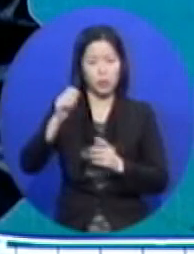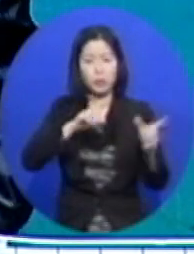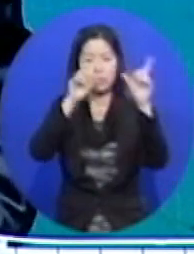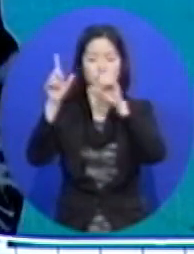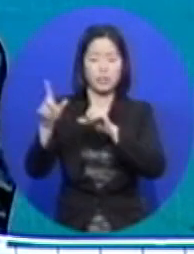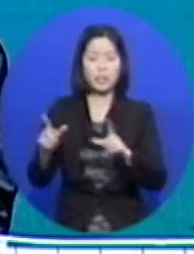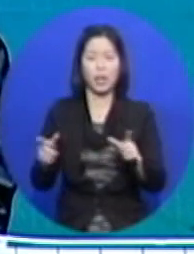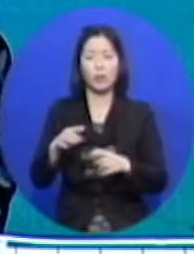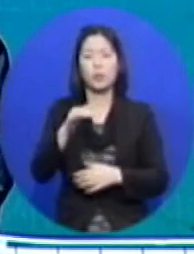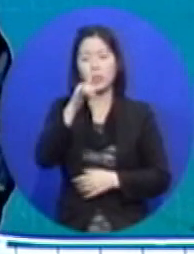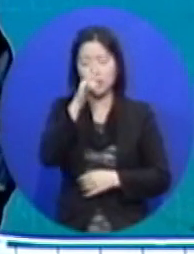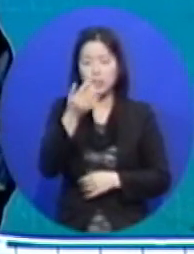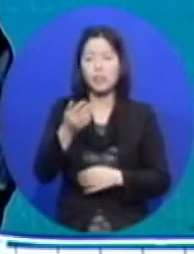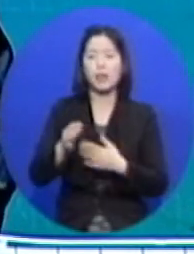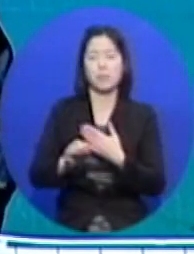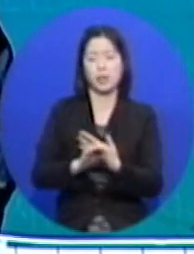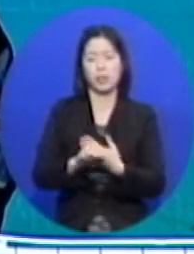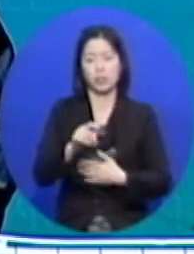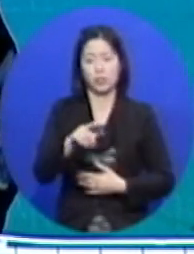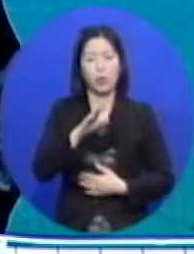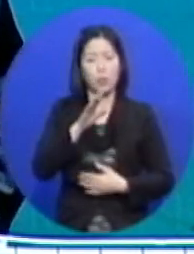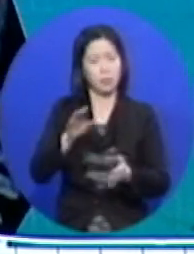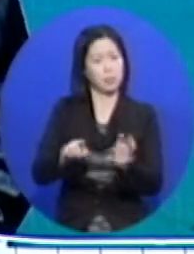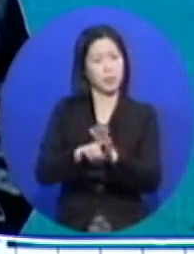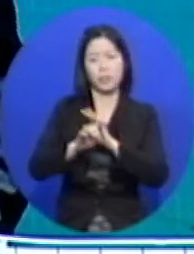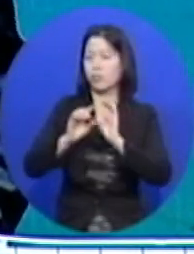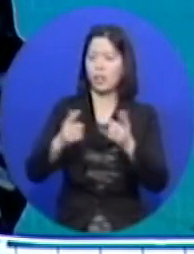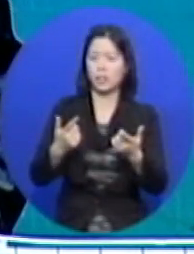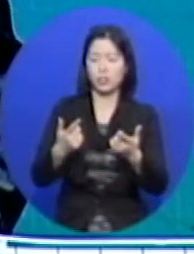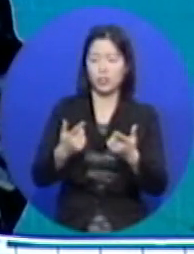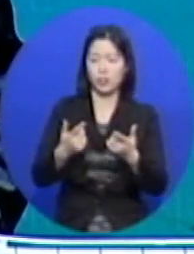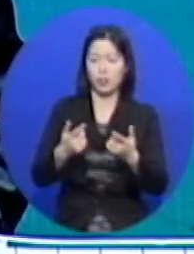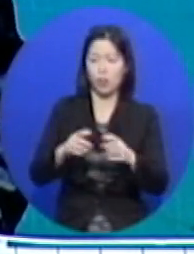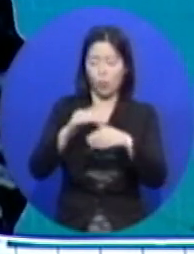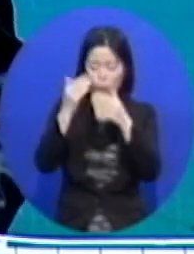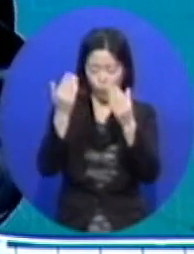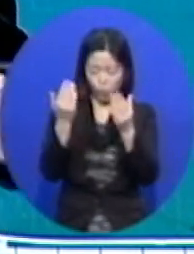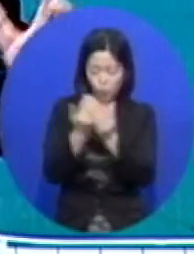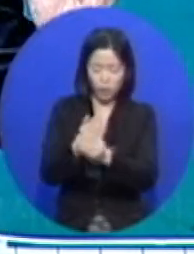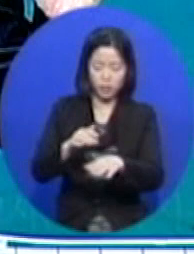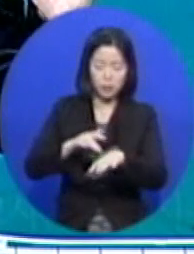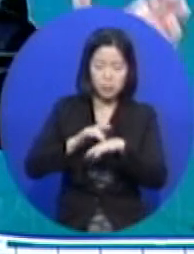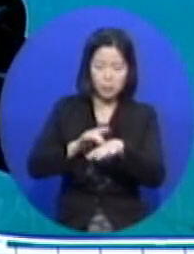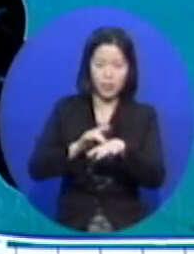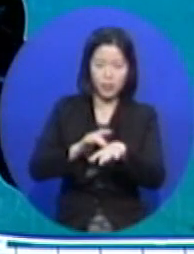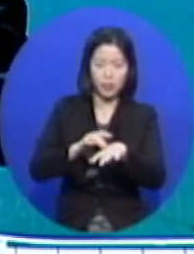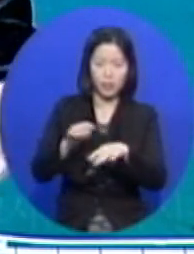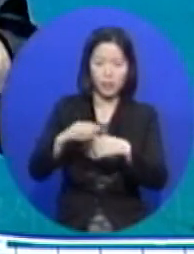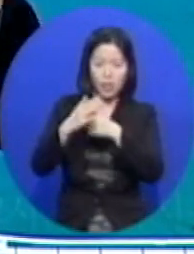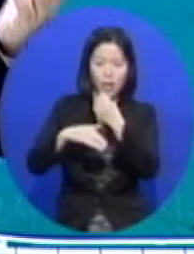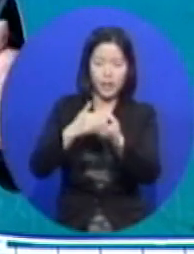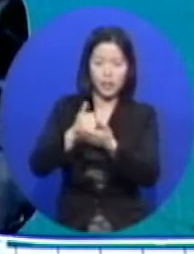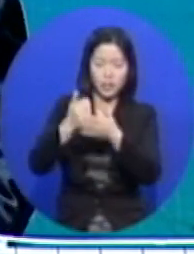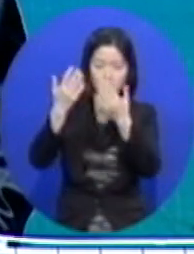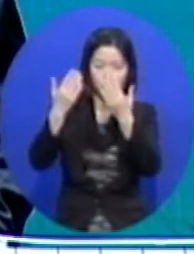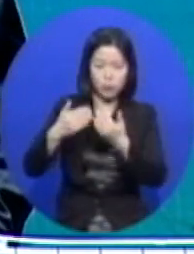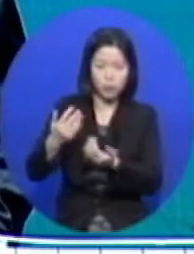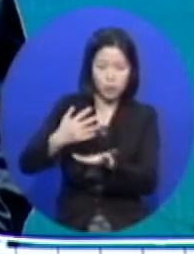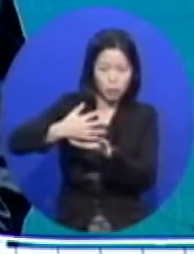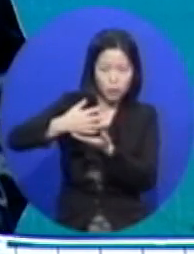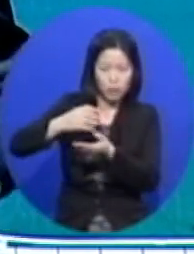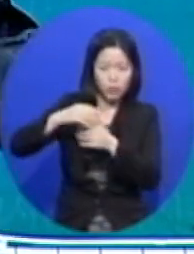그게 b 있는건가요 완전히 마귀에게 하나님이 주신 이 엄청난 축복 다 뺏겨